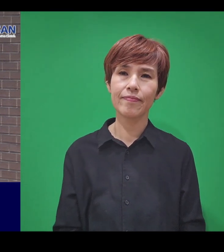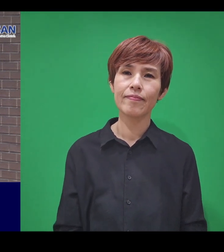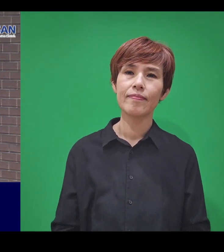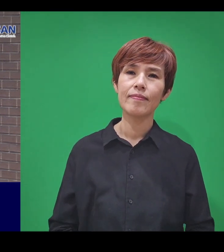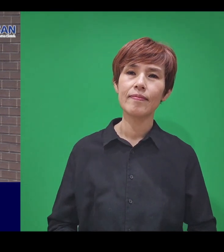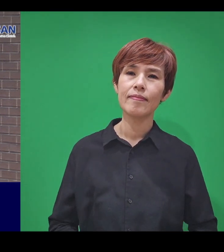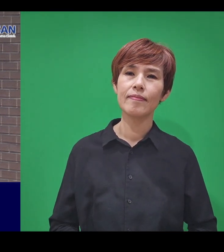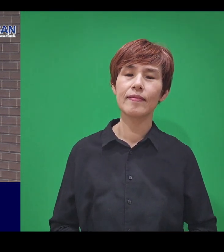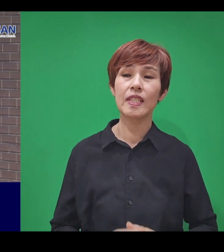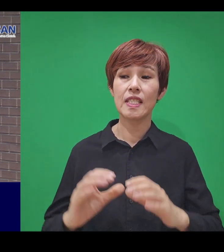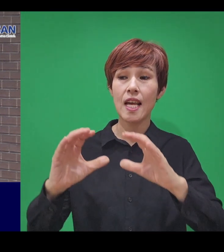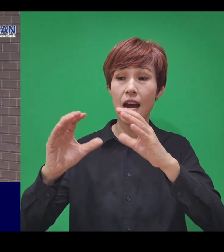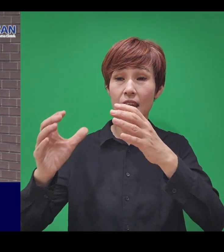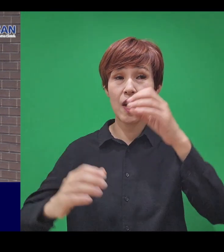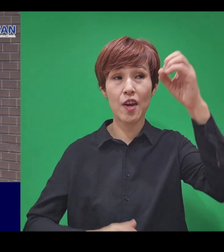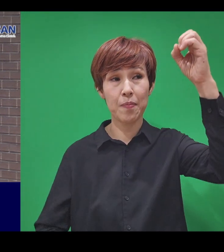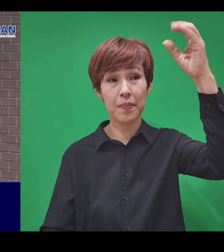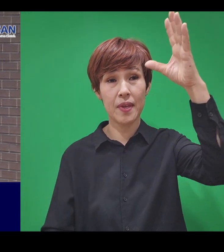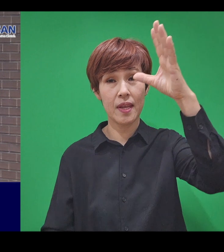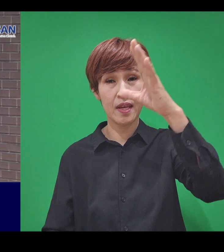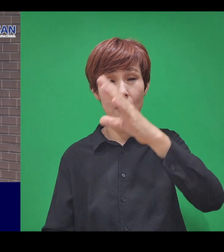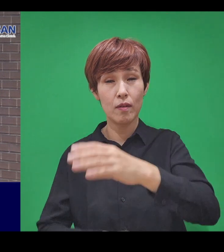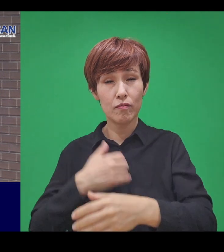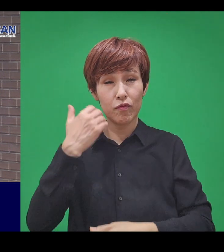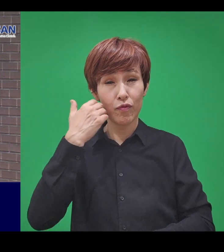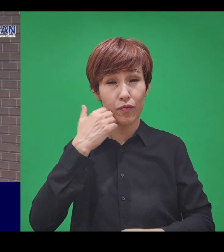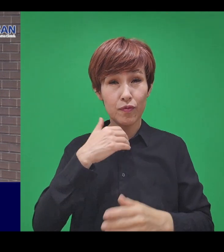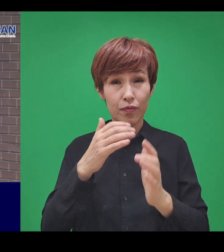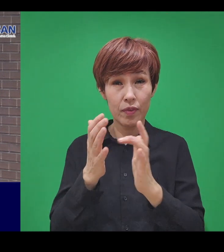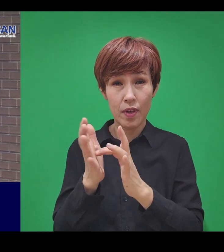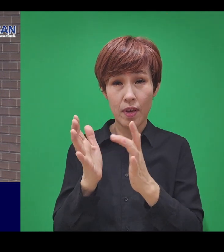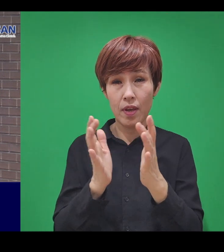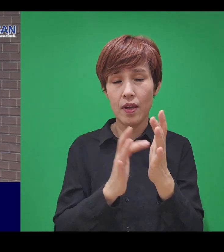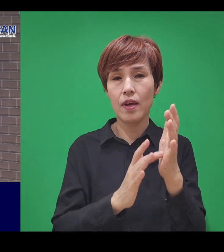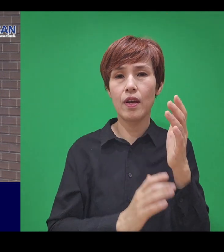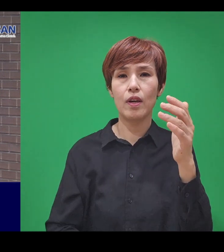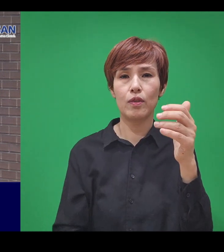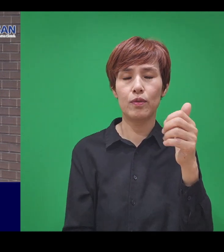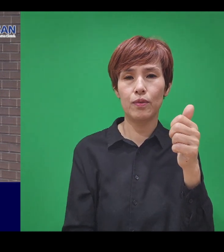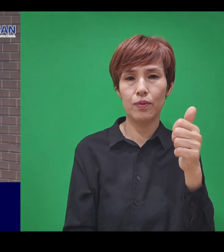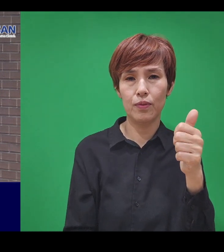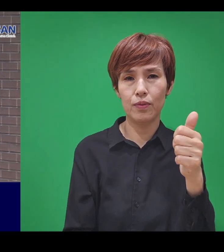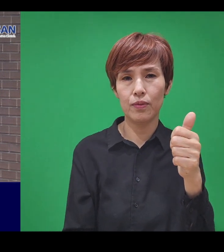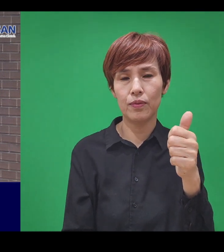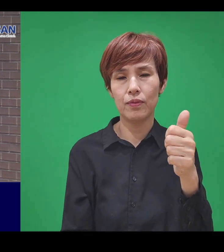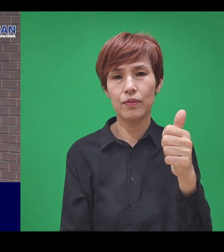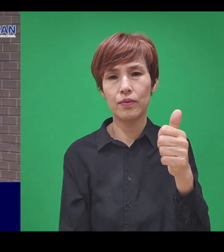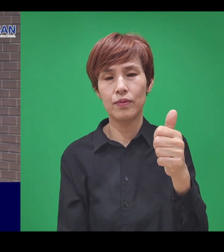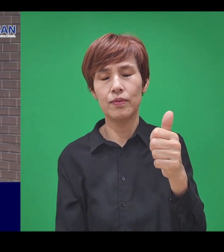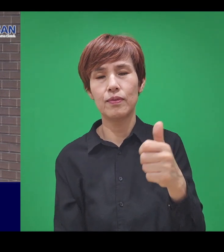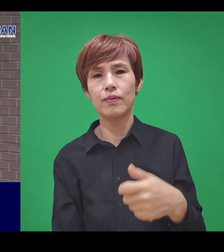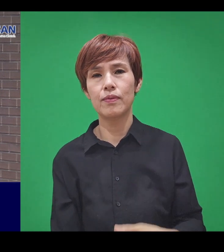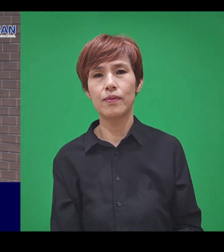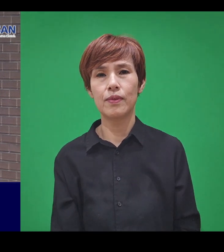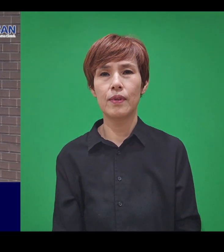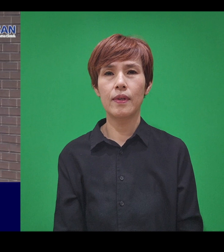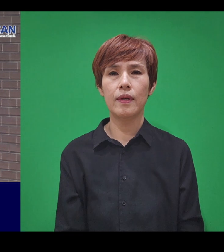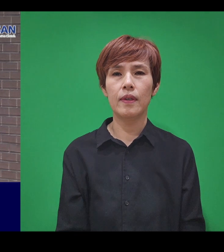세상의 빛 예수, 세상의 빛 예수, 영광의